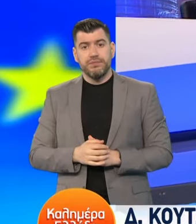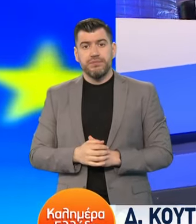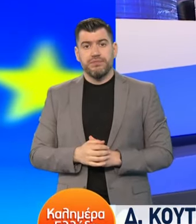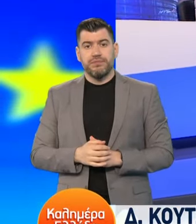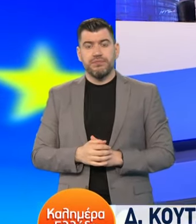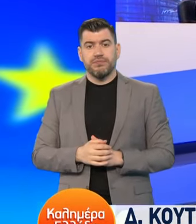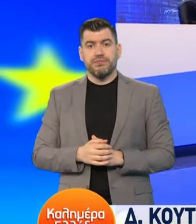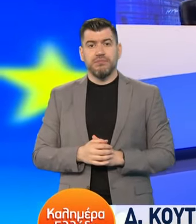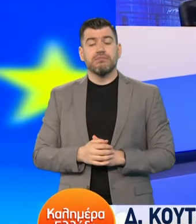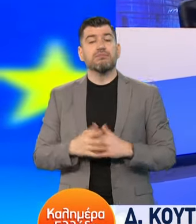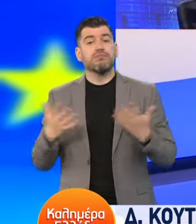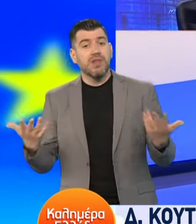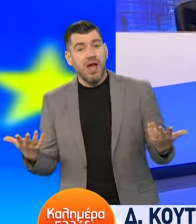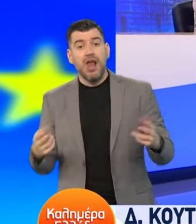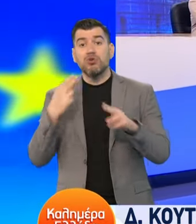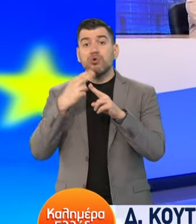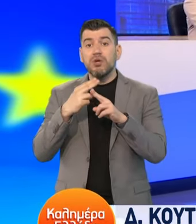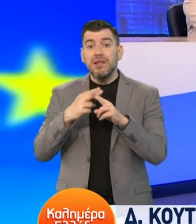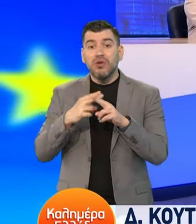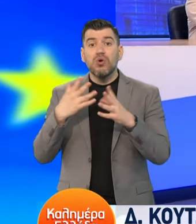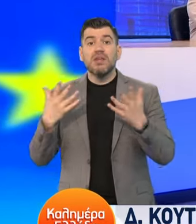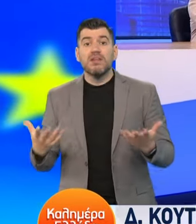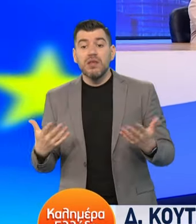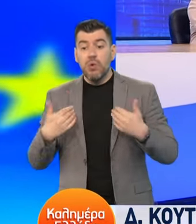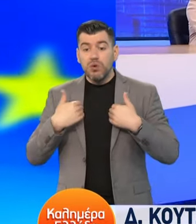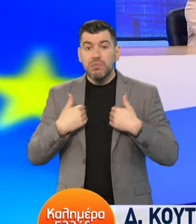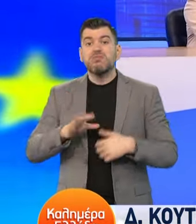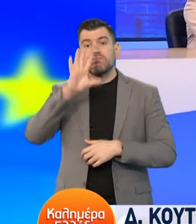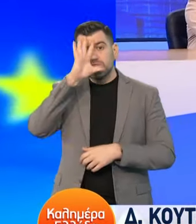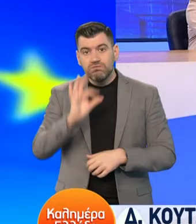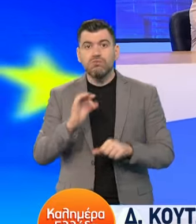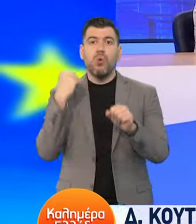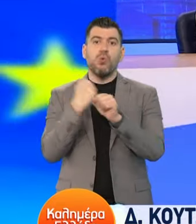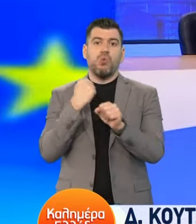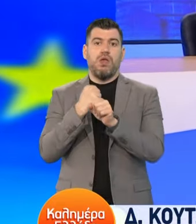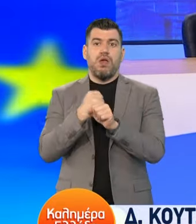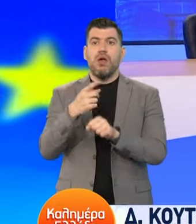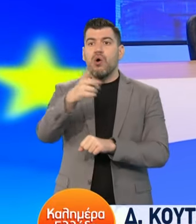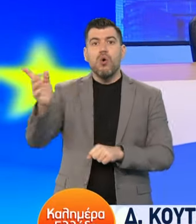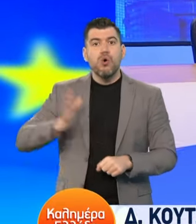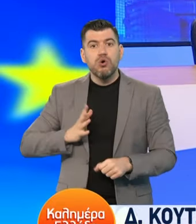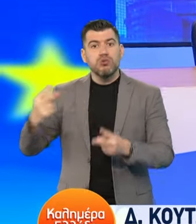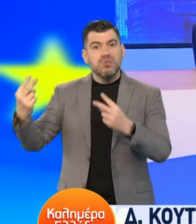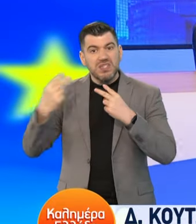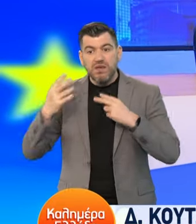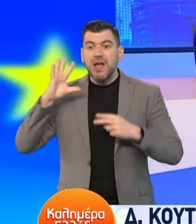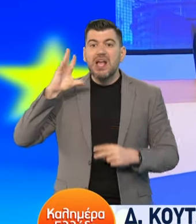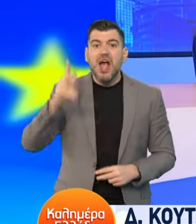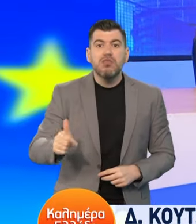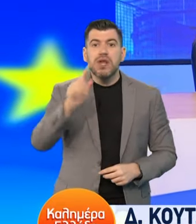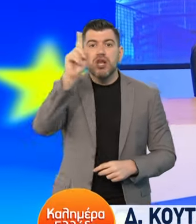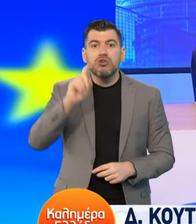αλλά αυτό πατάει σε μια πραγματικότητα. Υπάρχει δηλαδή όμως... ότι μας έβλεπε μέσα στους καθημερινούς αγώνες, στα προβλήματά του για